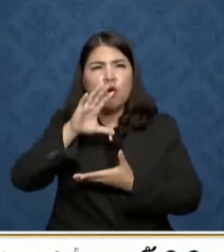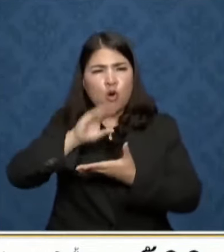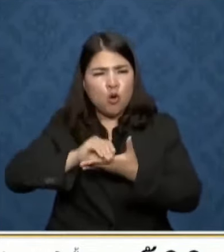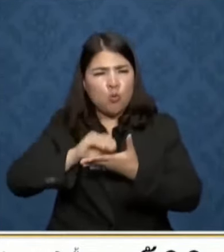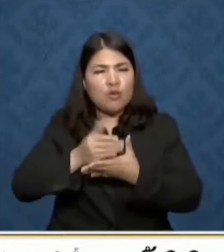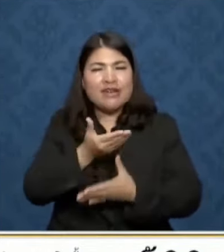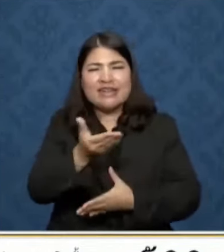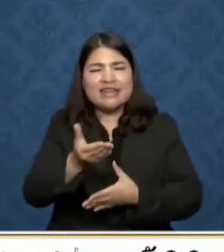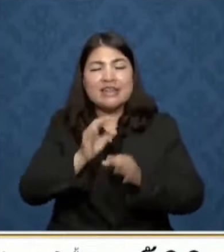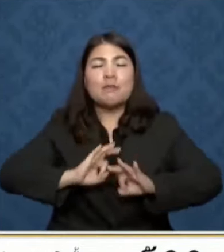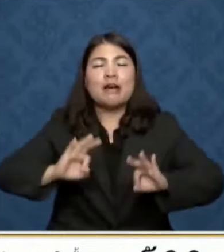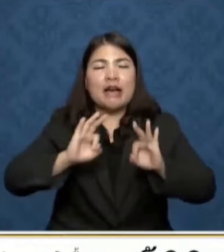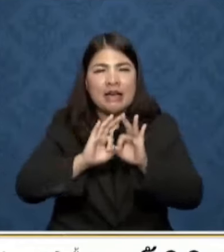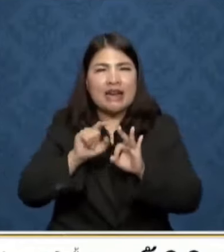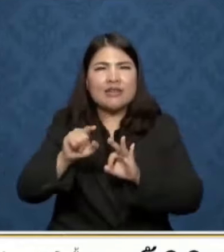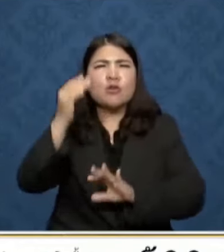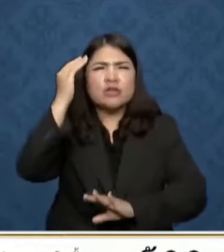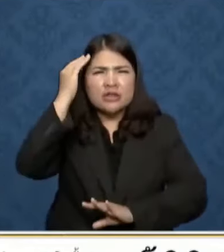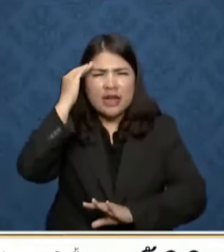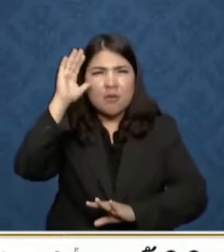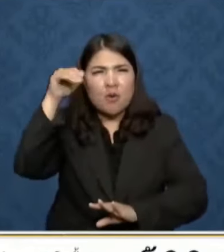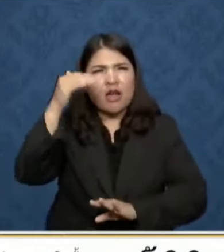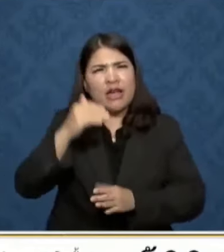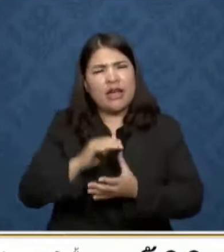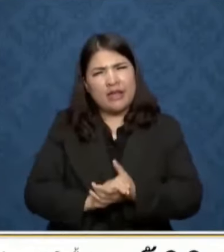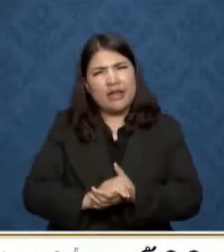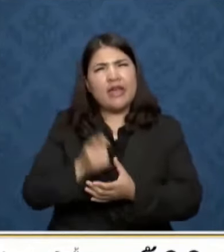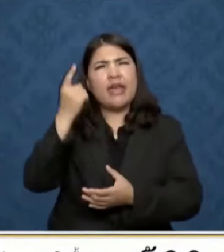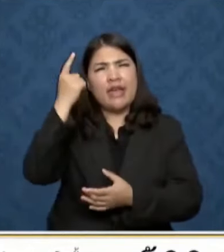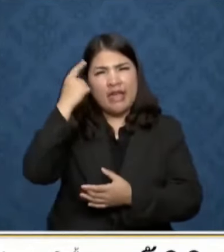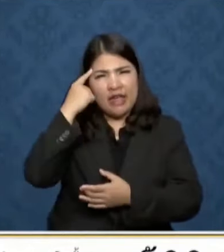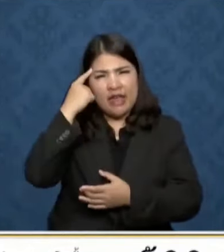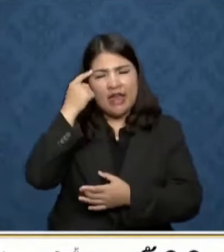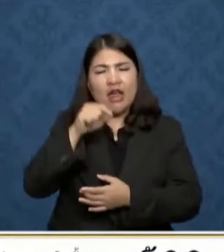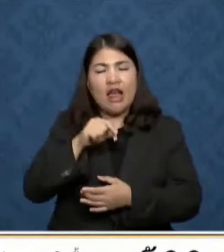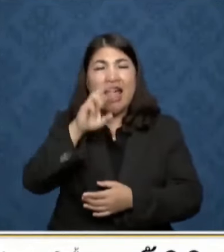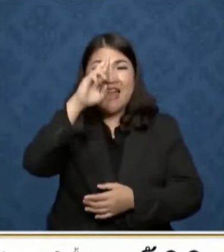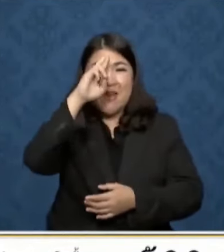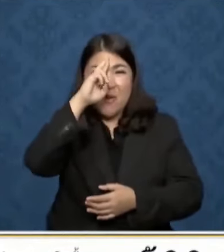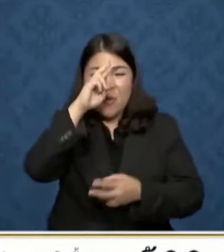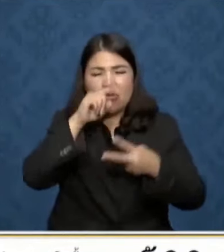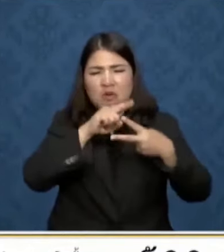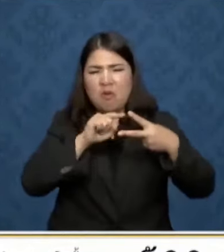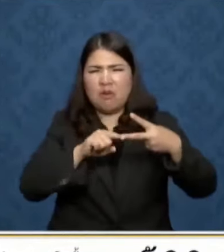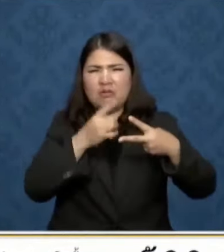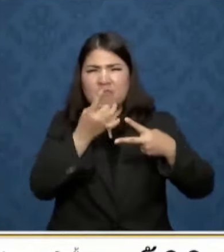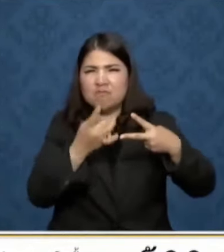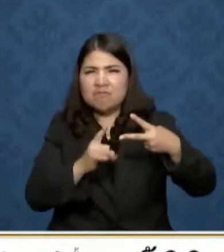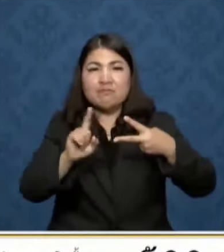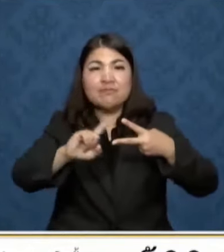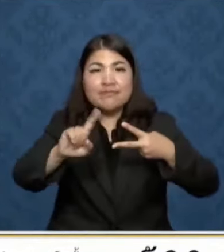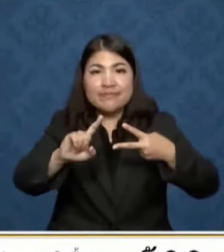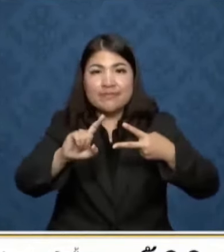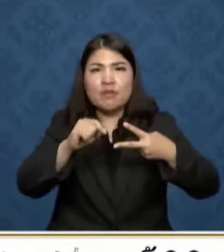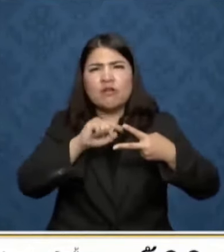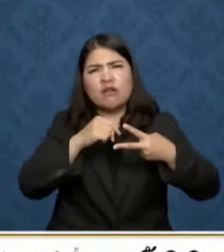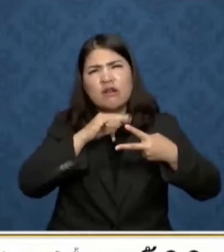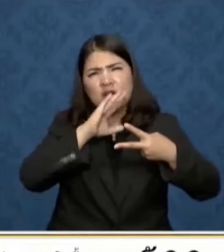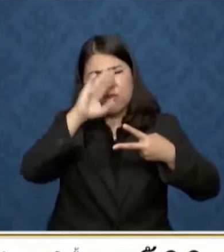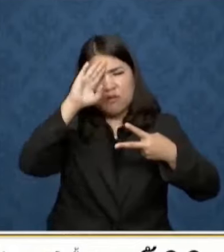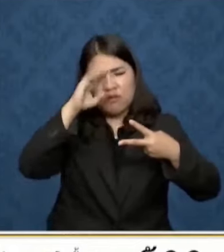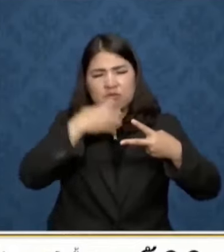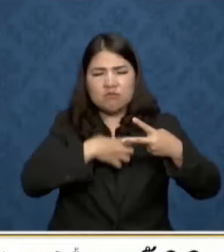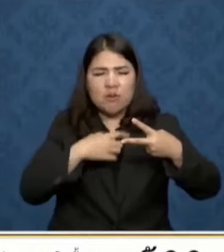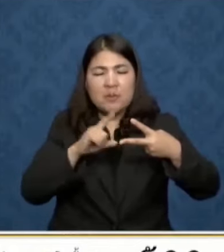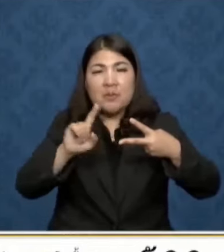ท่านต้องทราบก่อนนะครับว่า สรุปแล้วเนี่ยไอ้สองโลกนี้มันเป็อยางไรนะครับแล้วอาการเป็นอยาง